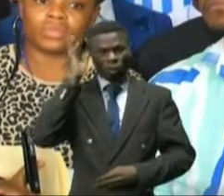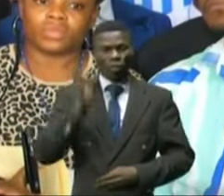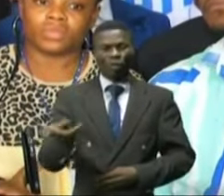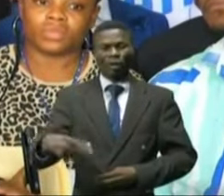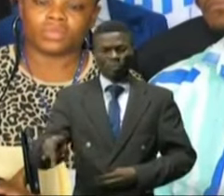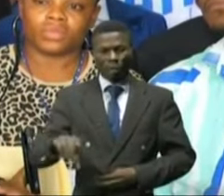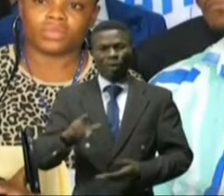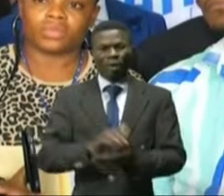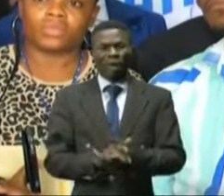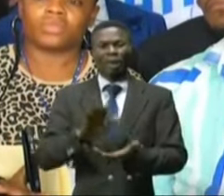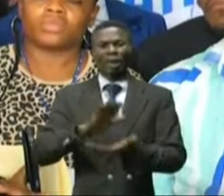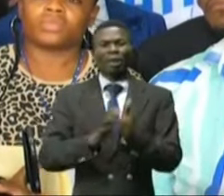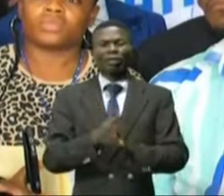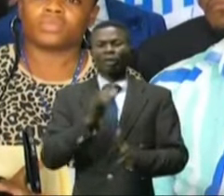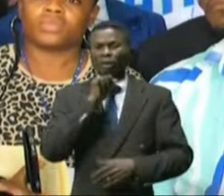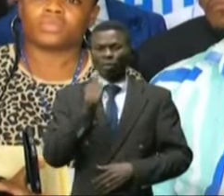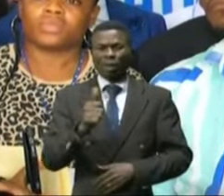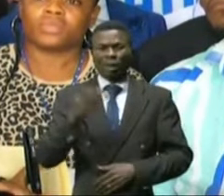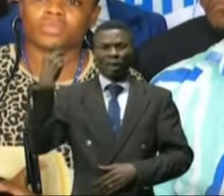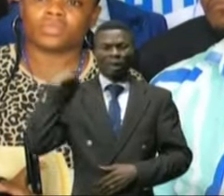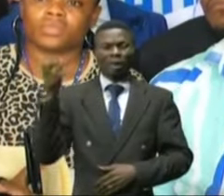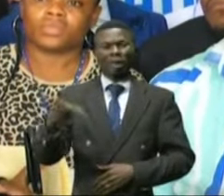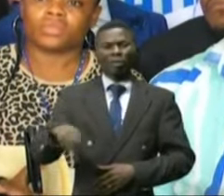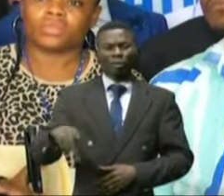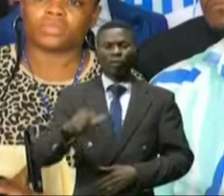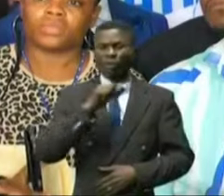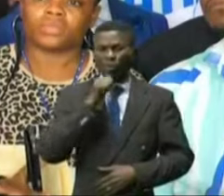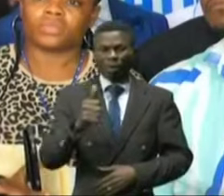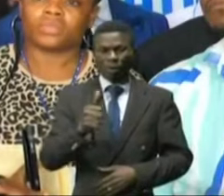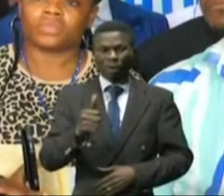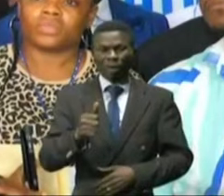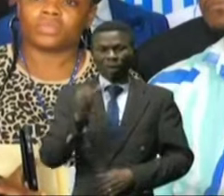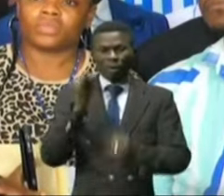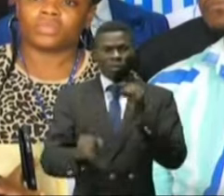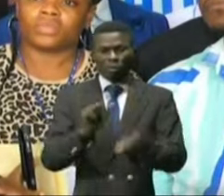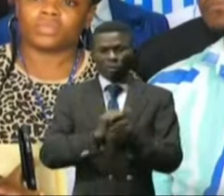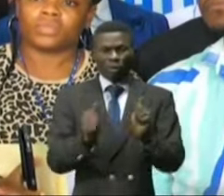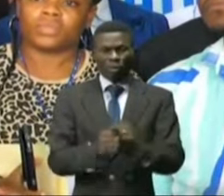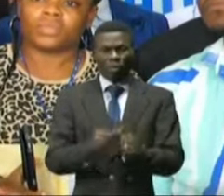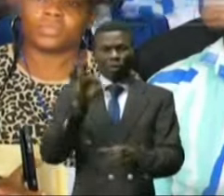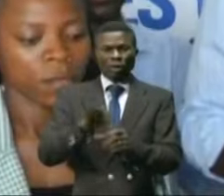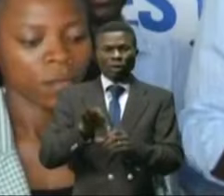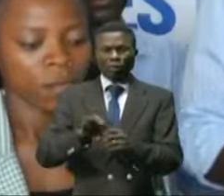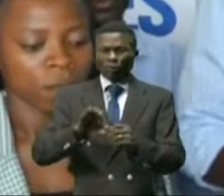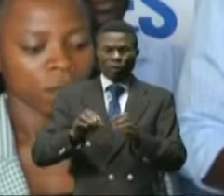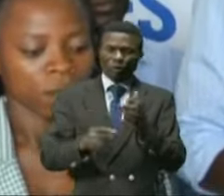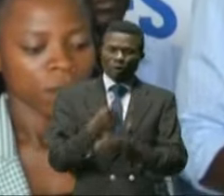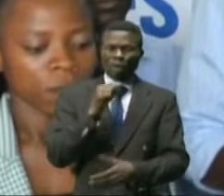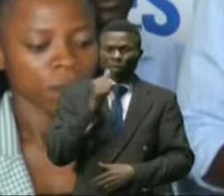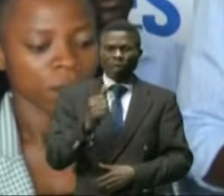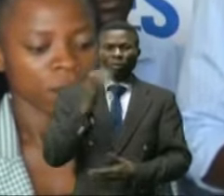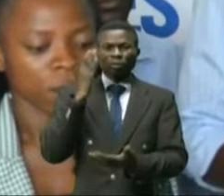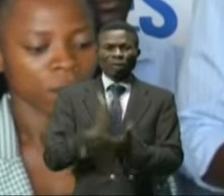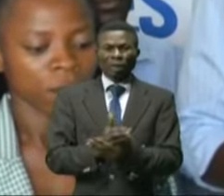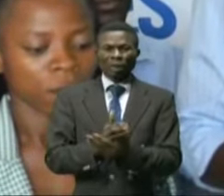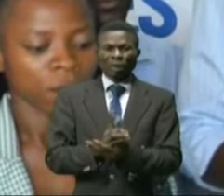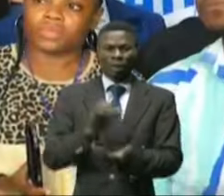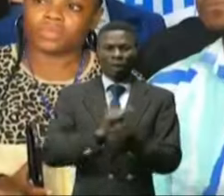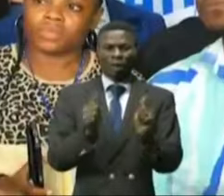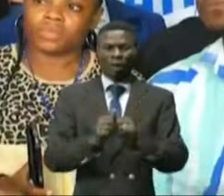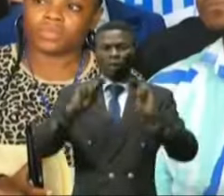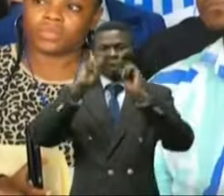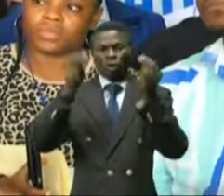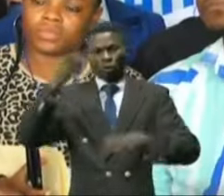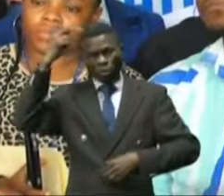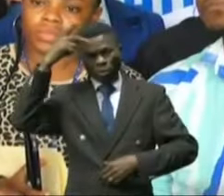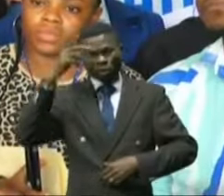ne doit pas être un député provincial dans le cas du mode de scrutin indirect. Stopper les pesanteurs des partis politiques